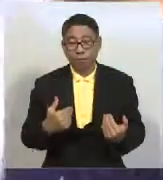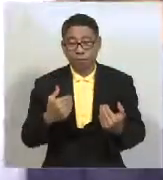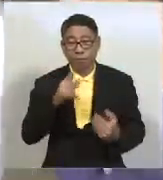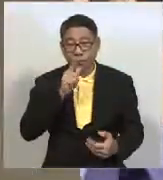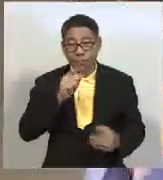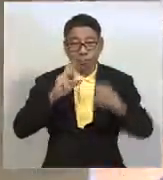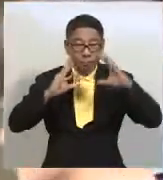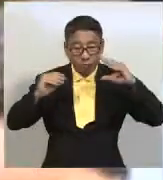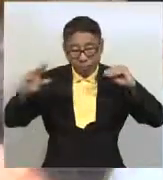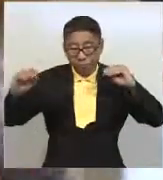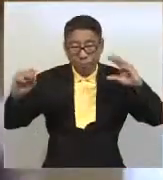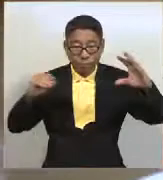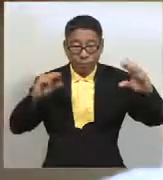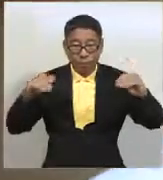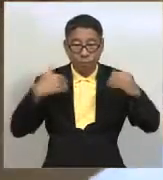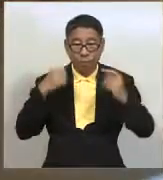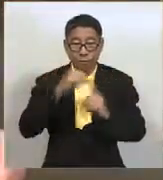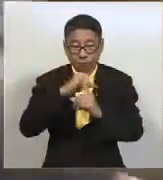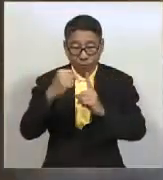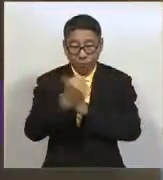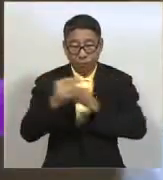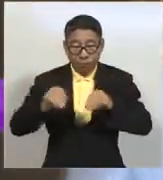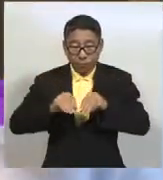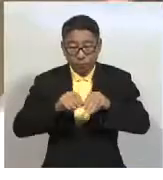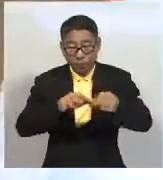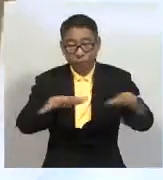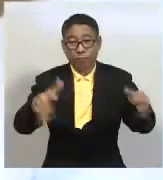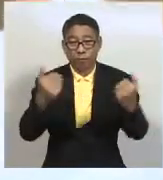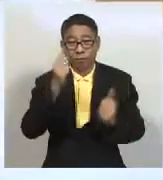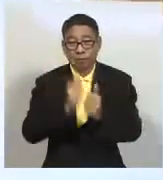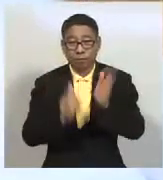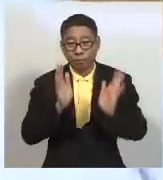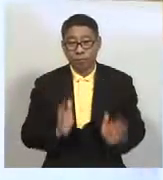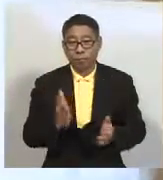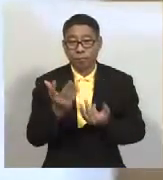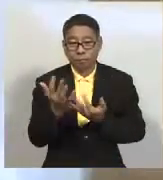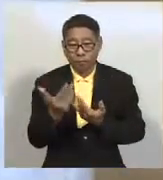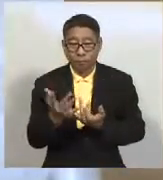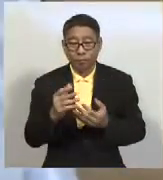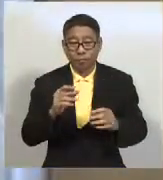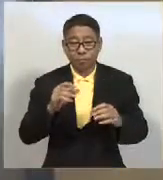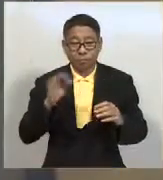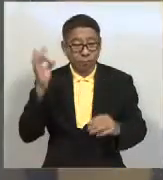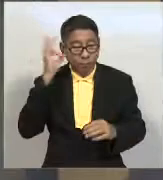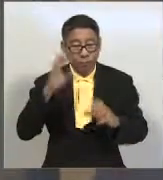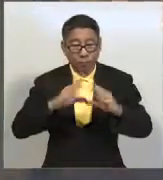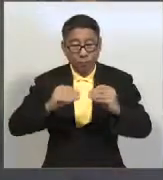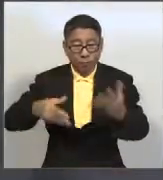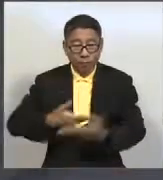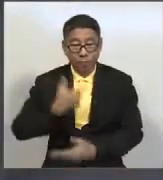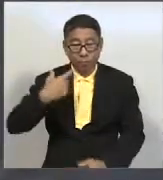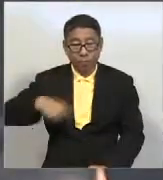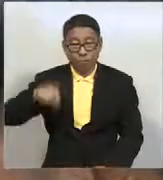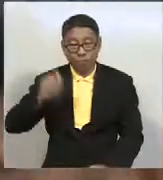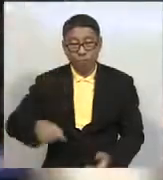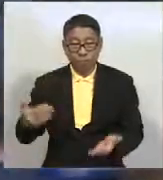ระแสวิพากษ์วิจารณ์ในสังคมเป็นวงกว้างก็เลยอยากให้ทุกฝ่ายรอฟังผลการประชุมคณะกรรมการตุลาการศาลยุติธร